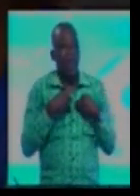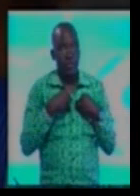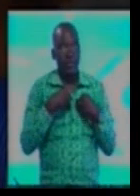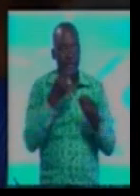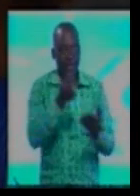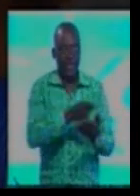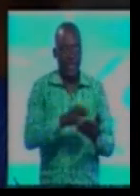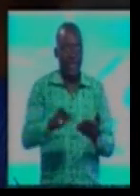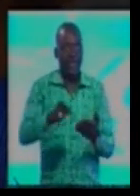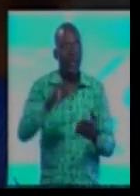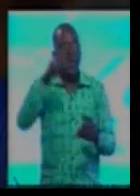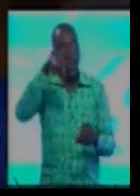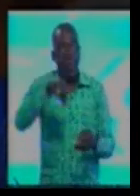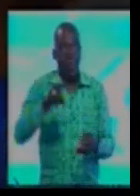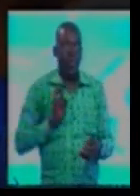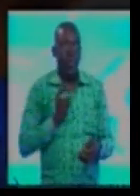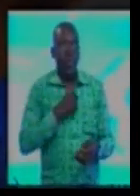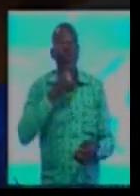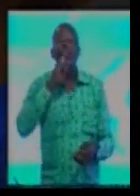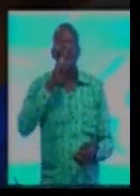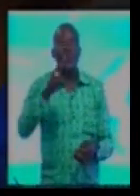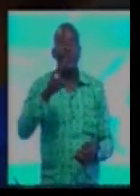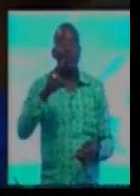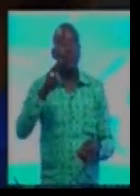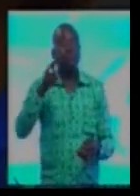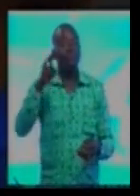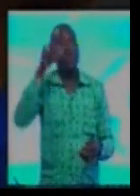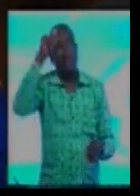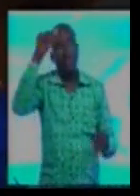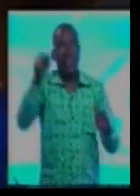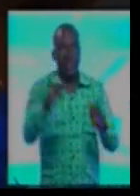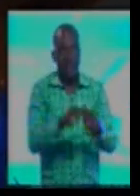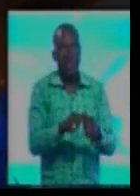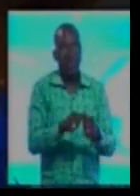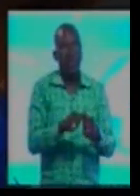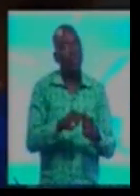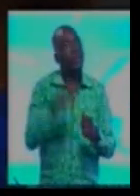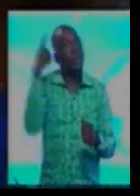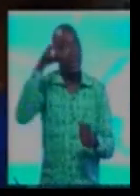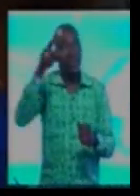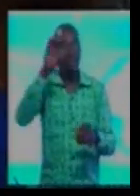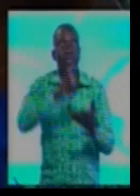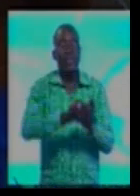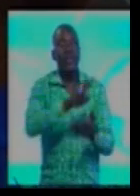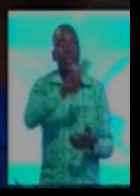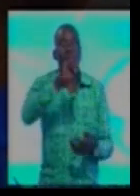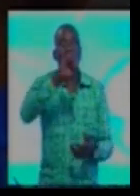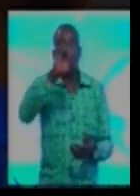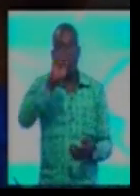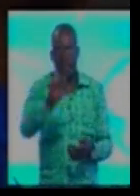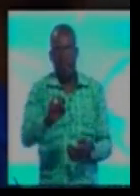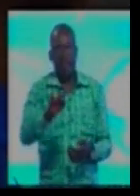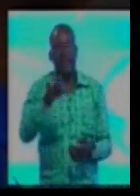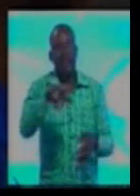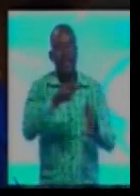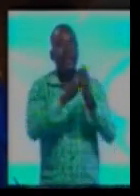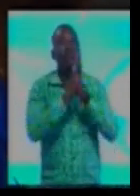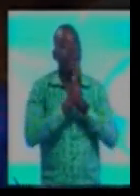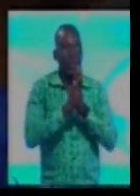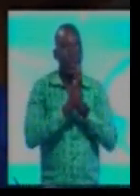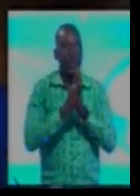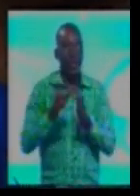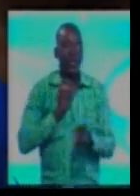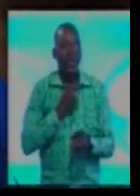d'écriture sur lesquels nous sommes d'accord. C'est par exemple les visas qu'ils avaient surmontés qui seront mis ensemble. Et à cet effet, donc, nous allons